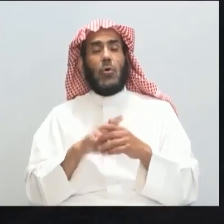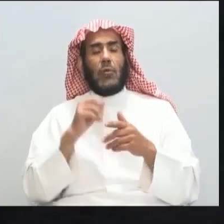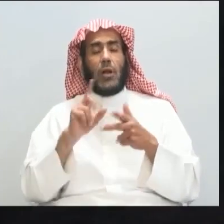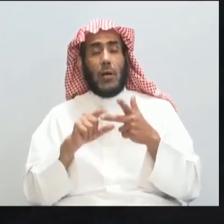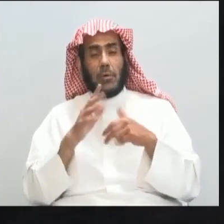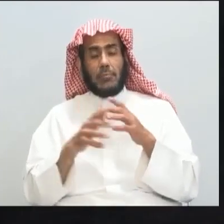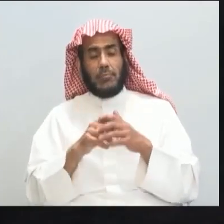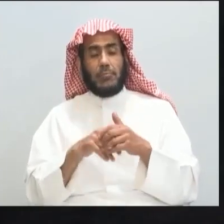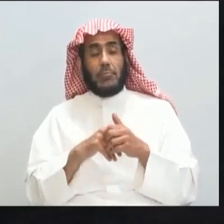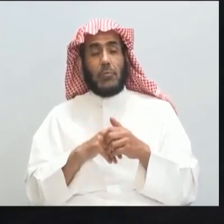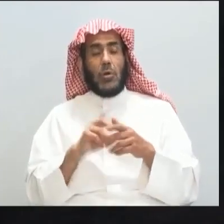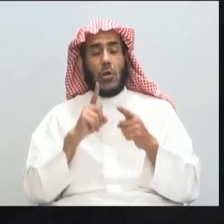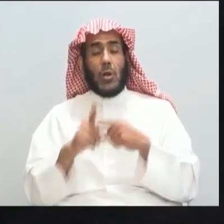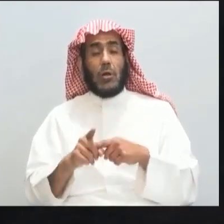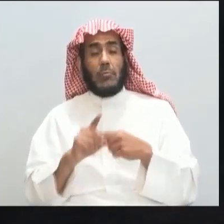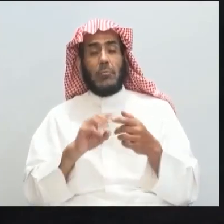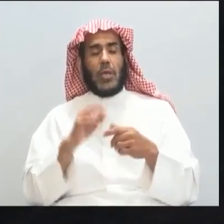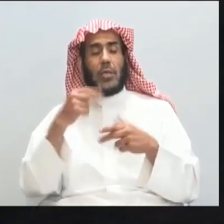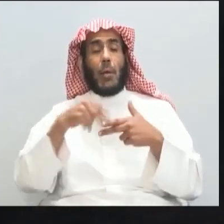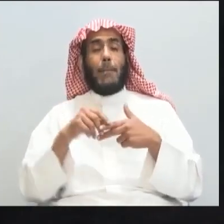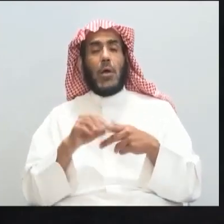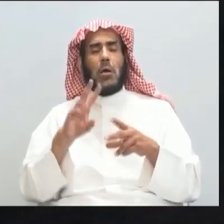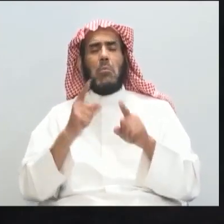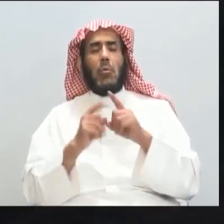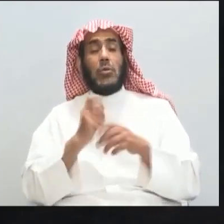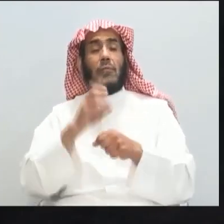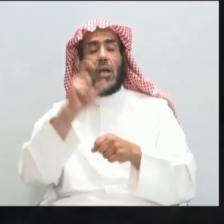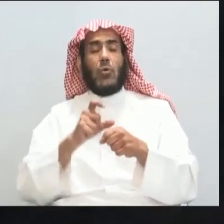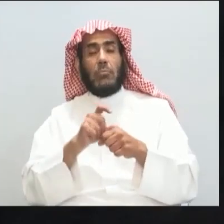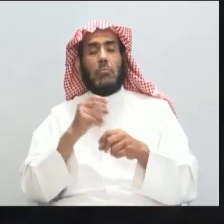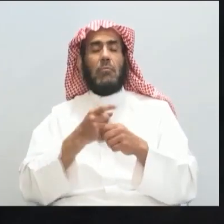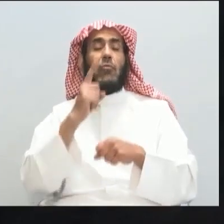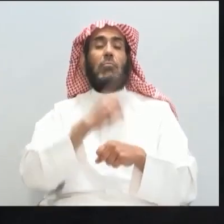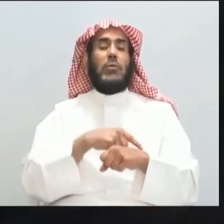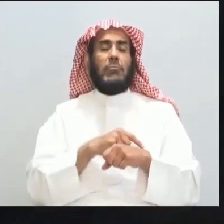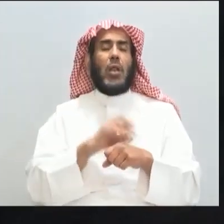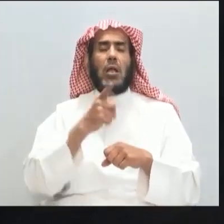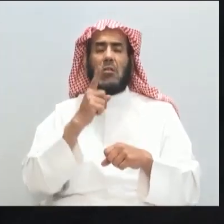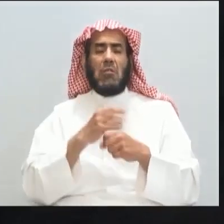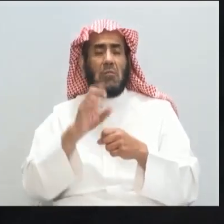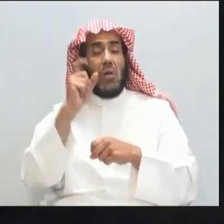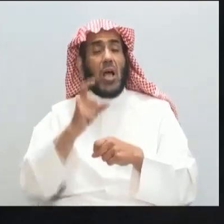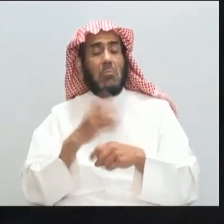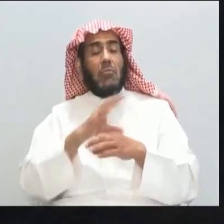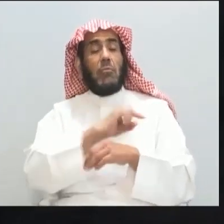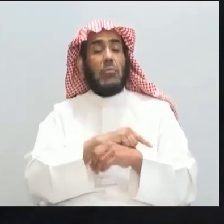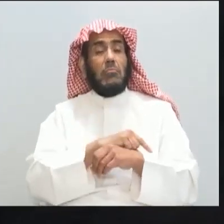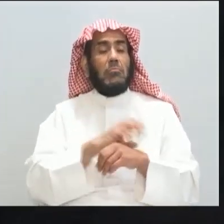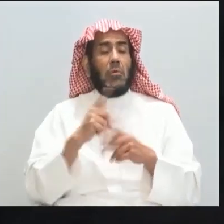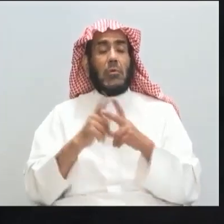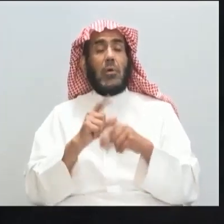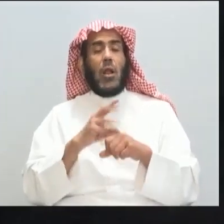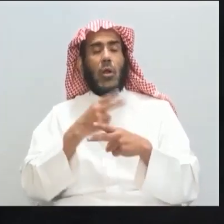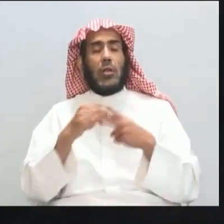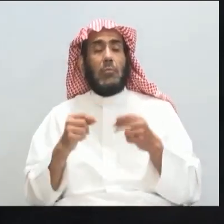الخبر وكذلك لولا والمقصود به الاعراب ما ميز فاعل من مفعول لم تستطيع ان تعرف الفاعل وتعرف المفعول وقلنا لولا